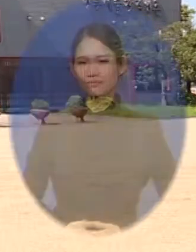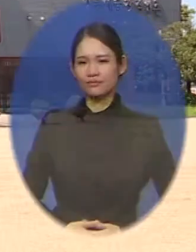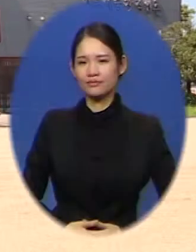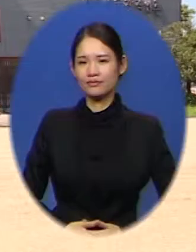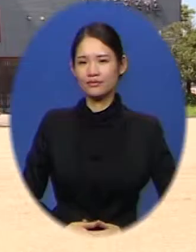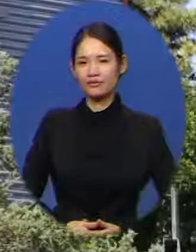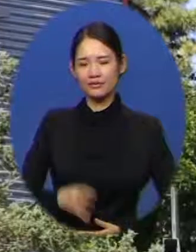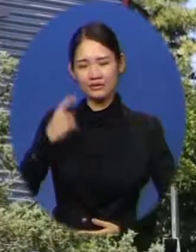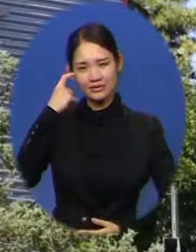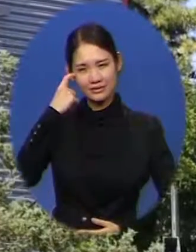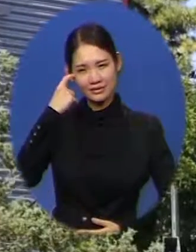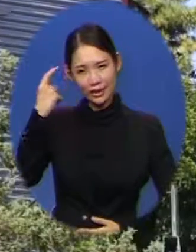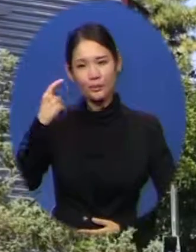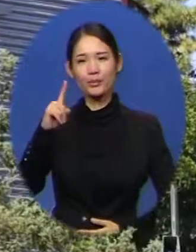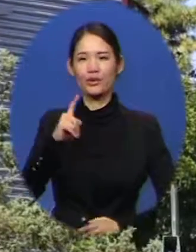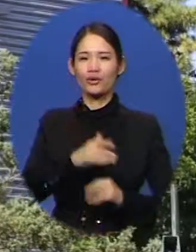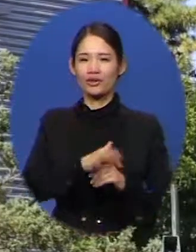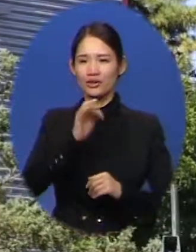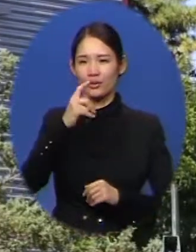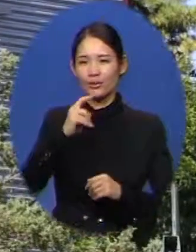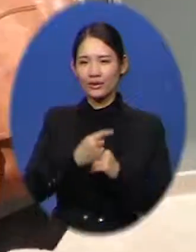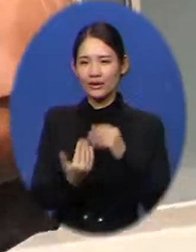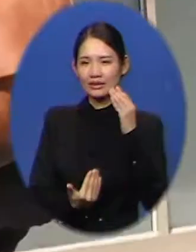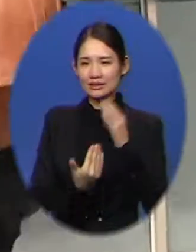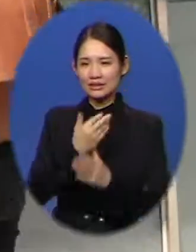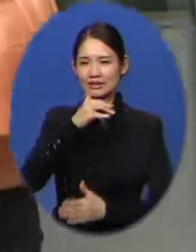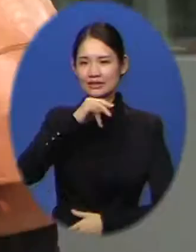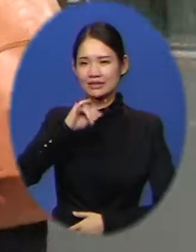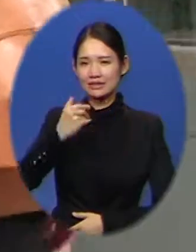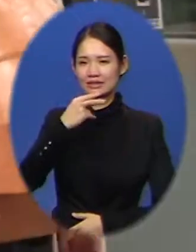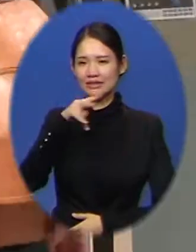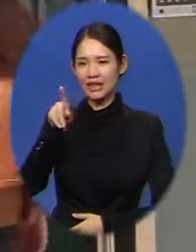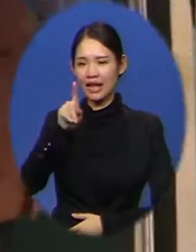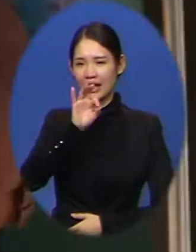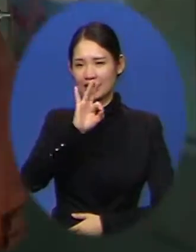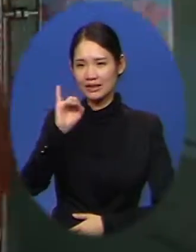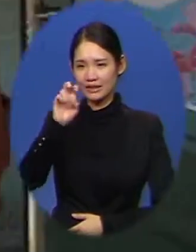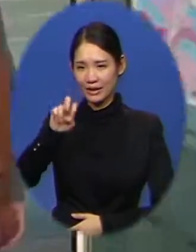강릉하면 현모양처의 상징, 신사임당을 빼놓을 수 없습니다.